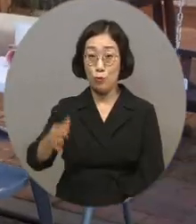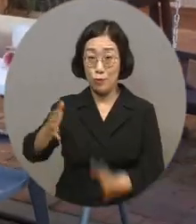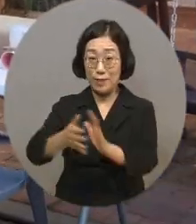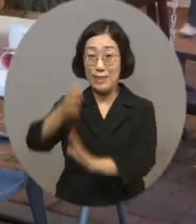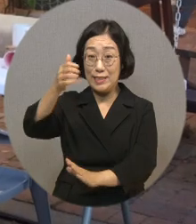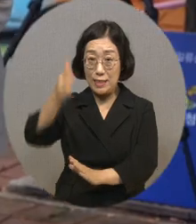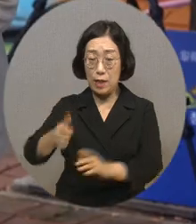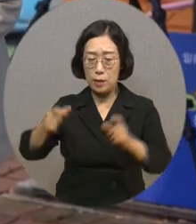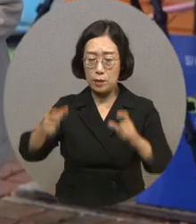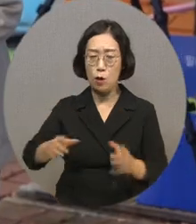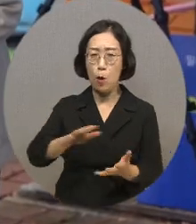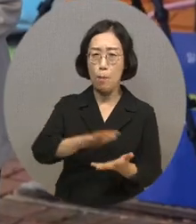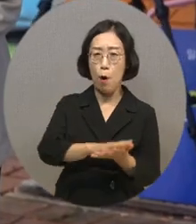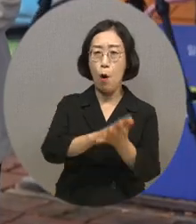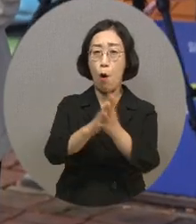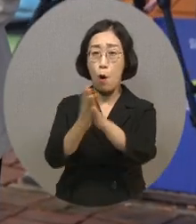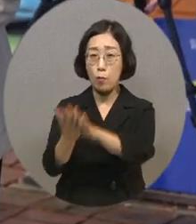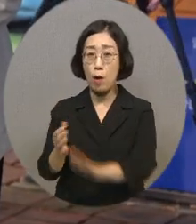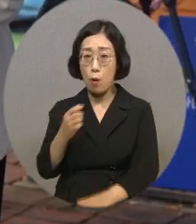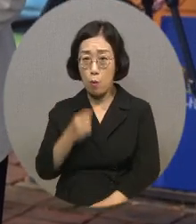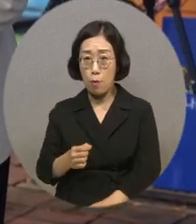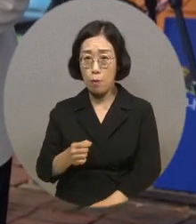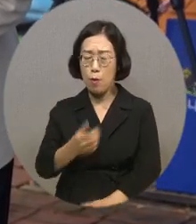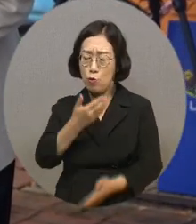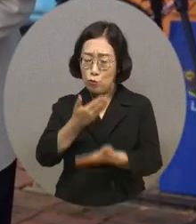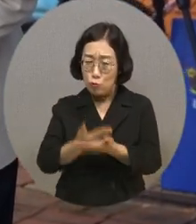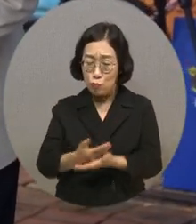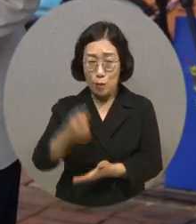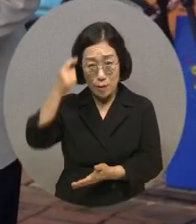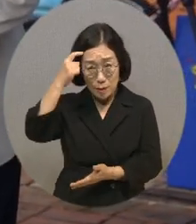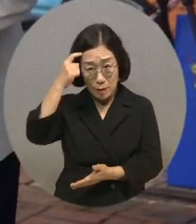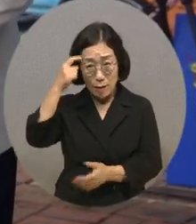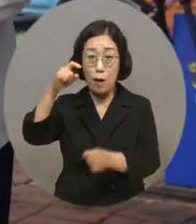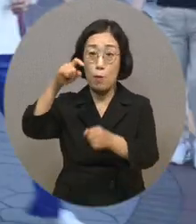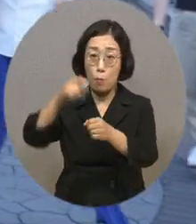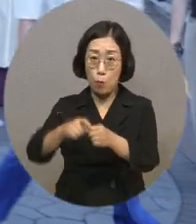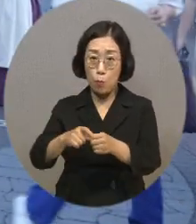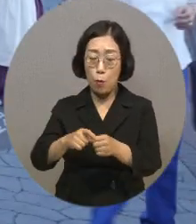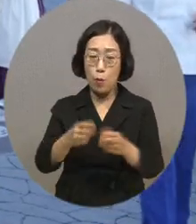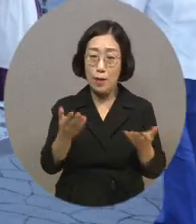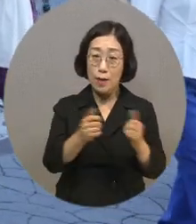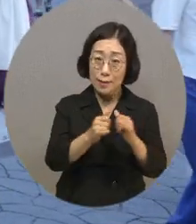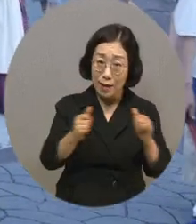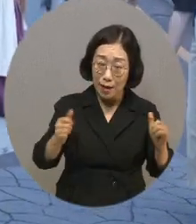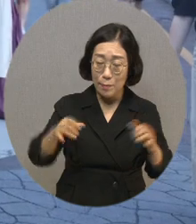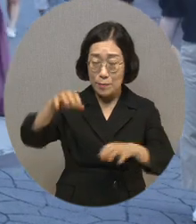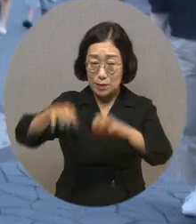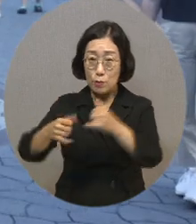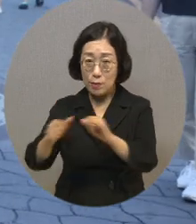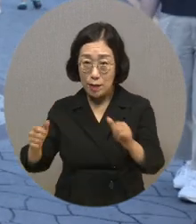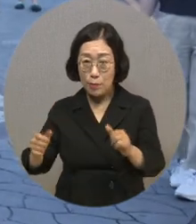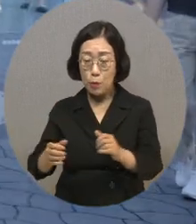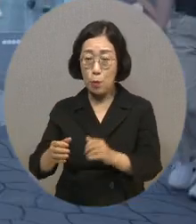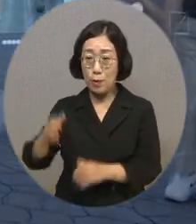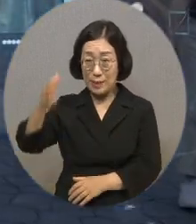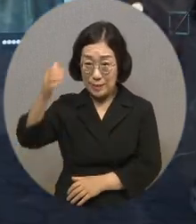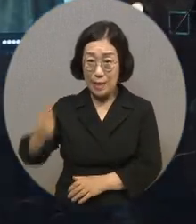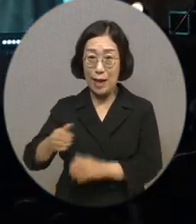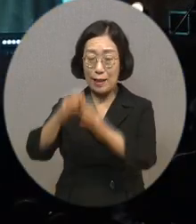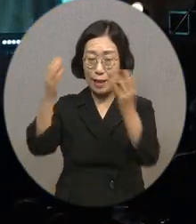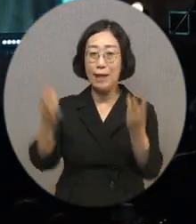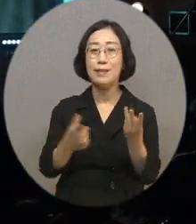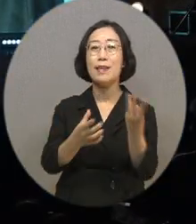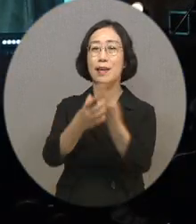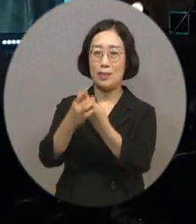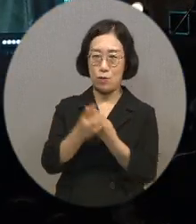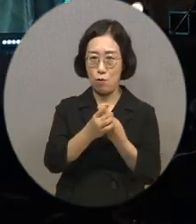순천시장은 지역이 바뀌기 위해서는 하나의 가치를 중심으로 시민, 공무원, 시장의 삼합이 잘 맞아야 한다며